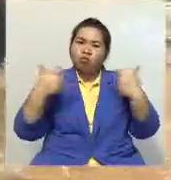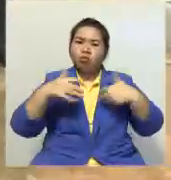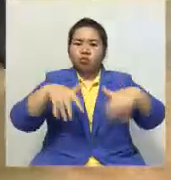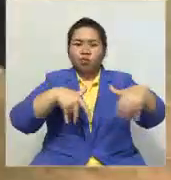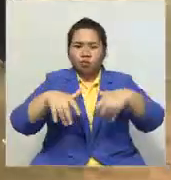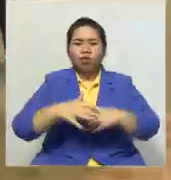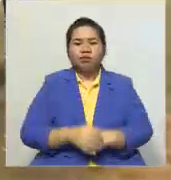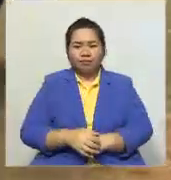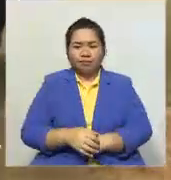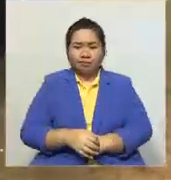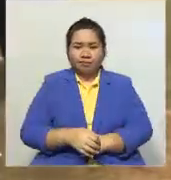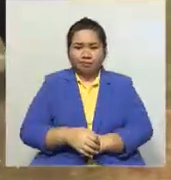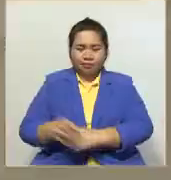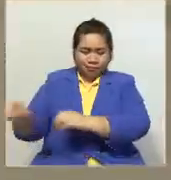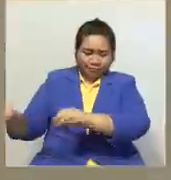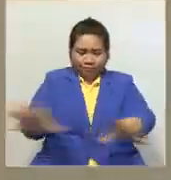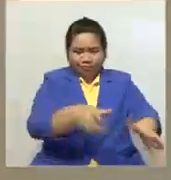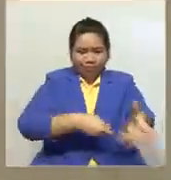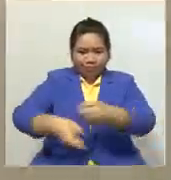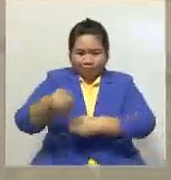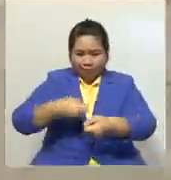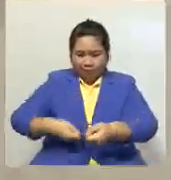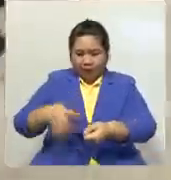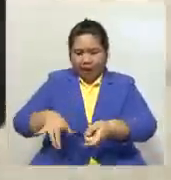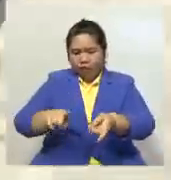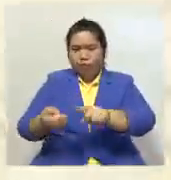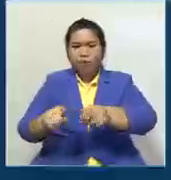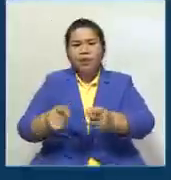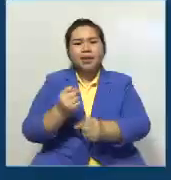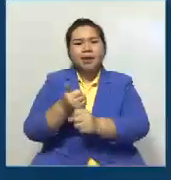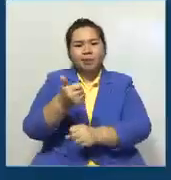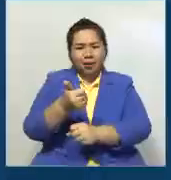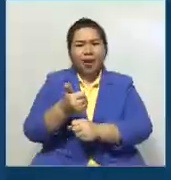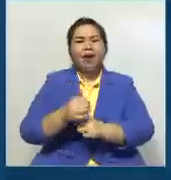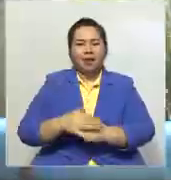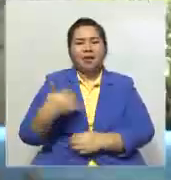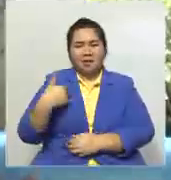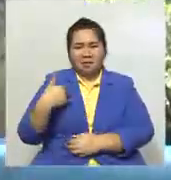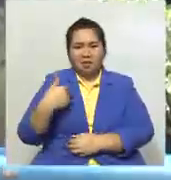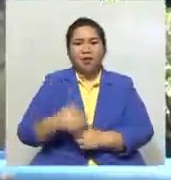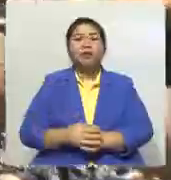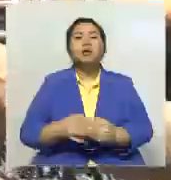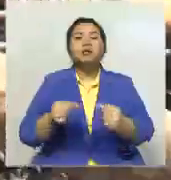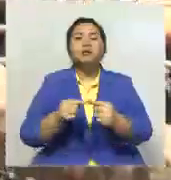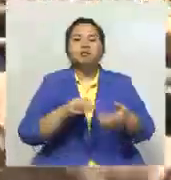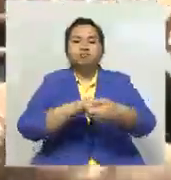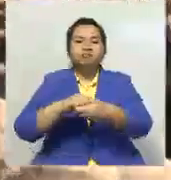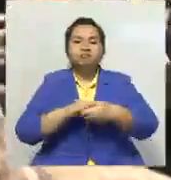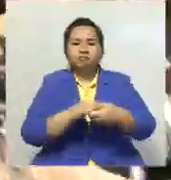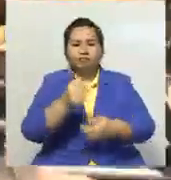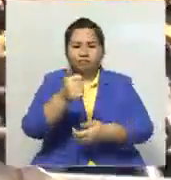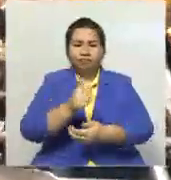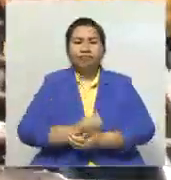ได้มาแล้วก็นำมาปิ้งย่างกันตรงนี้เลยค่ะเป็นความเอื้ออาทรสารสัมพันธ์ที่ดีต่อกันนะคะก่อเกิดความสามัคคีค่ะ